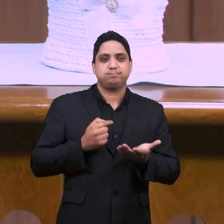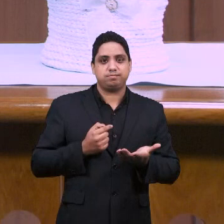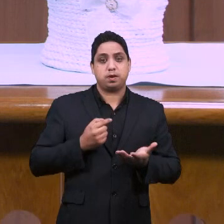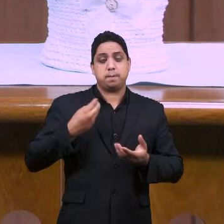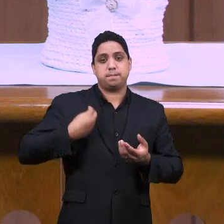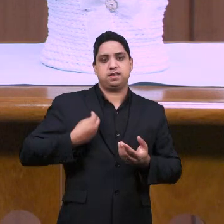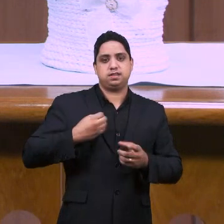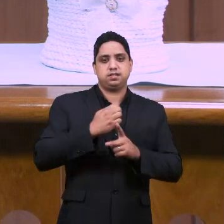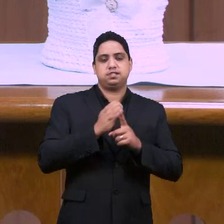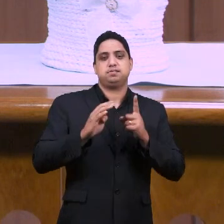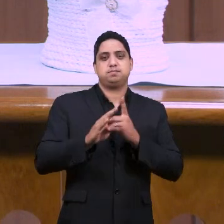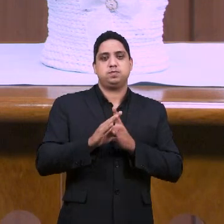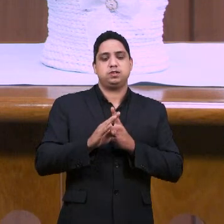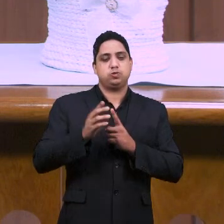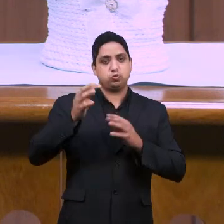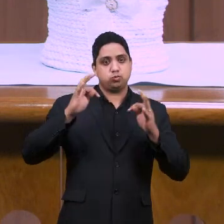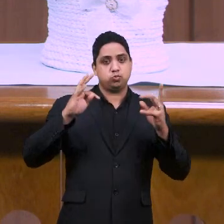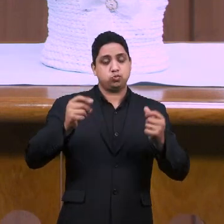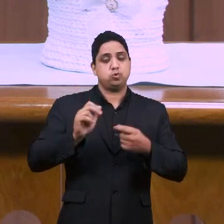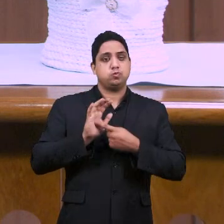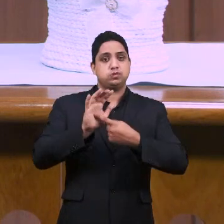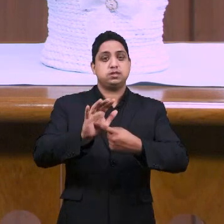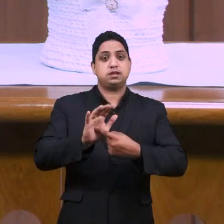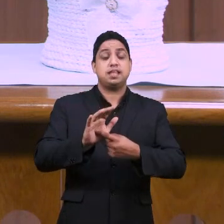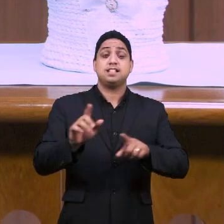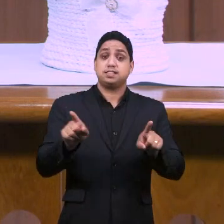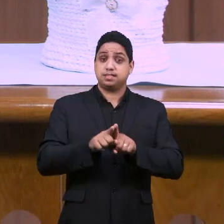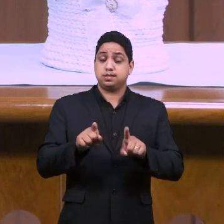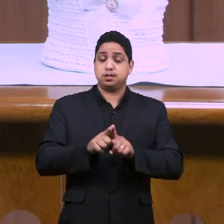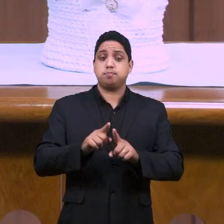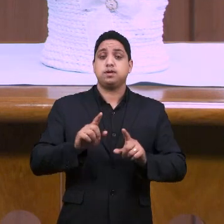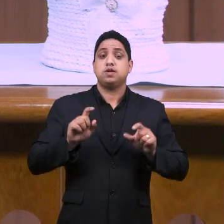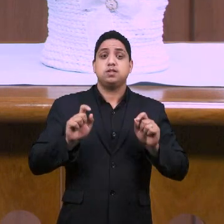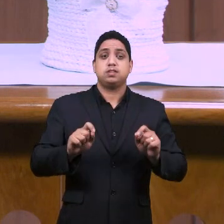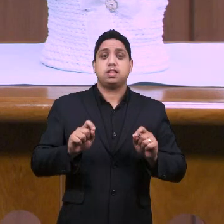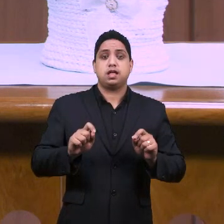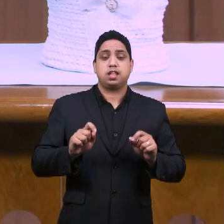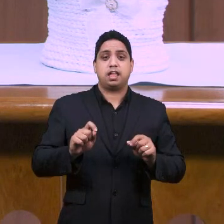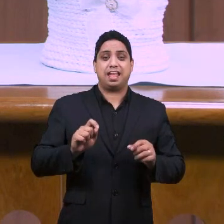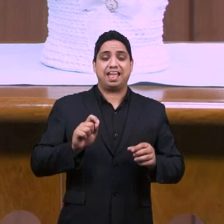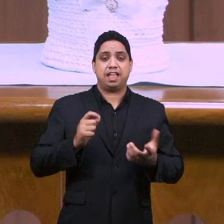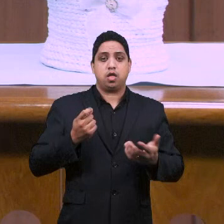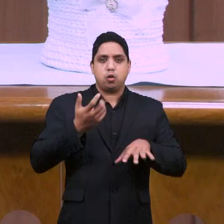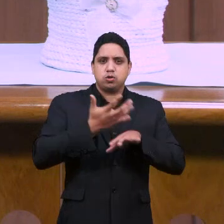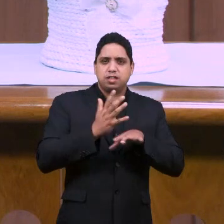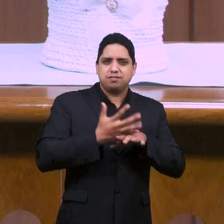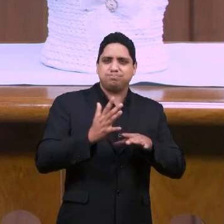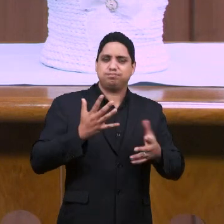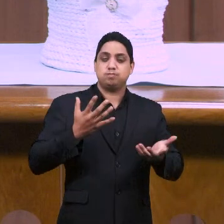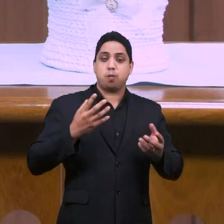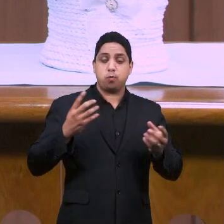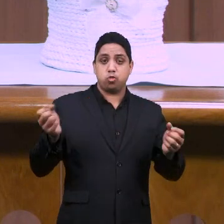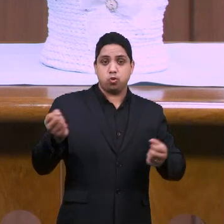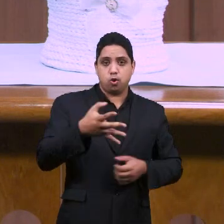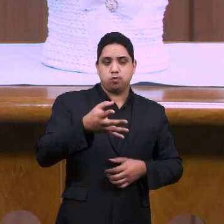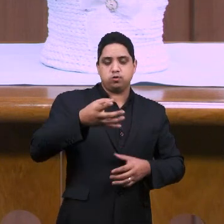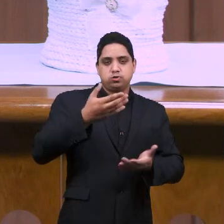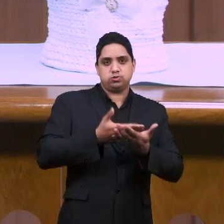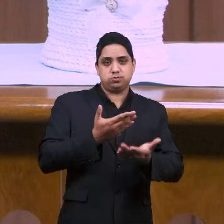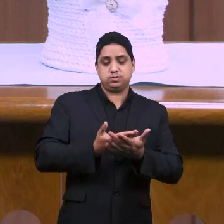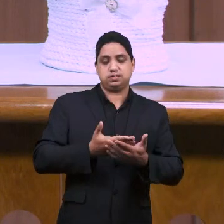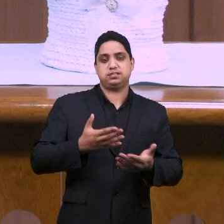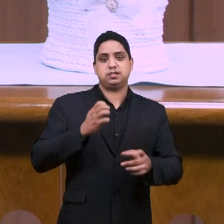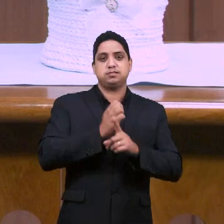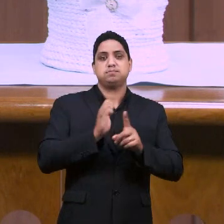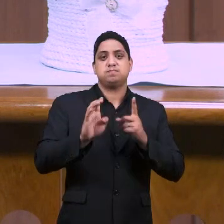des études bibliques en participant de l'école publique. Un autre aspect aussi, la nouvelle dynamique des études de